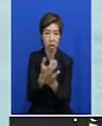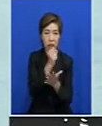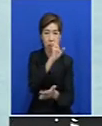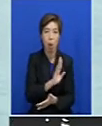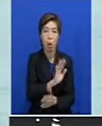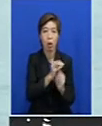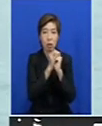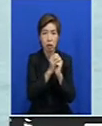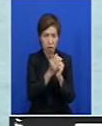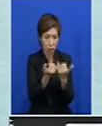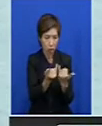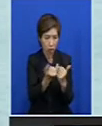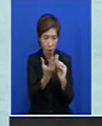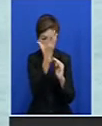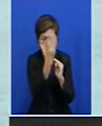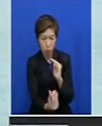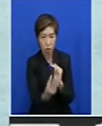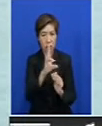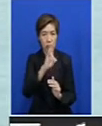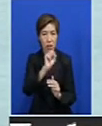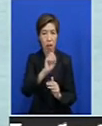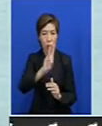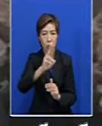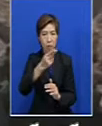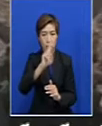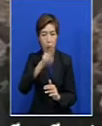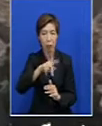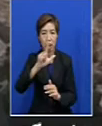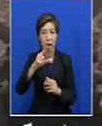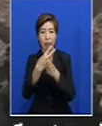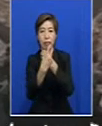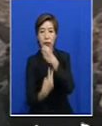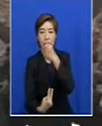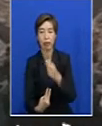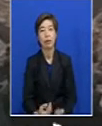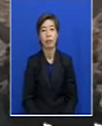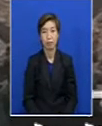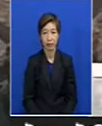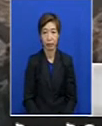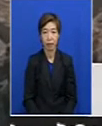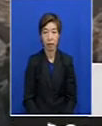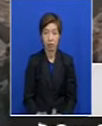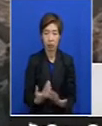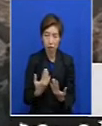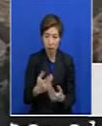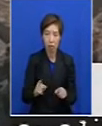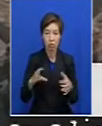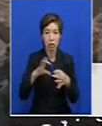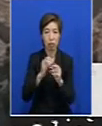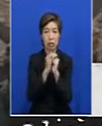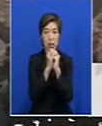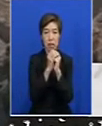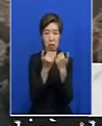ประเทศของจีนสุดฮวบลงไป 762,000 ล้านดอลลาร์ค่ะนอกจากนี้มูสตี้ยังบอกด้วยว่าการ